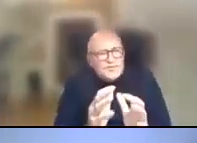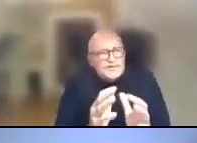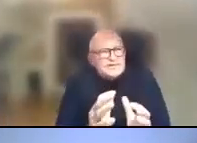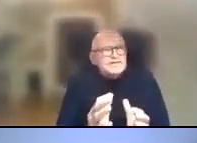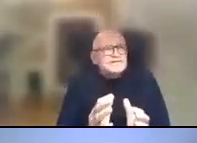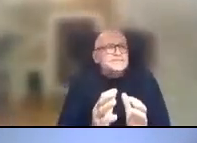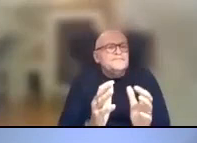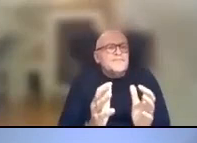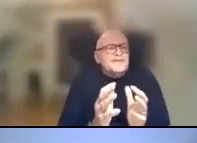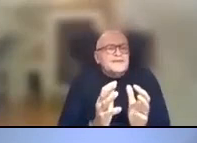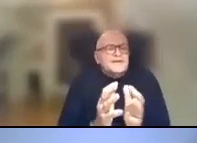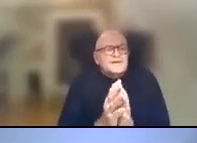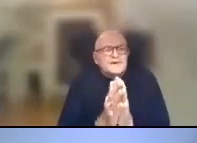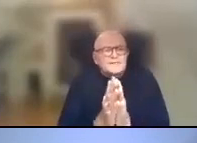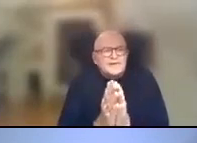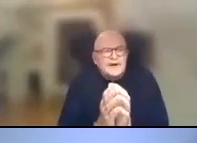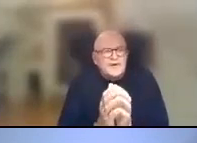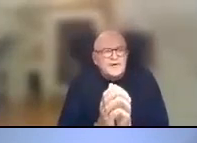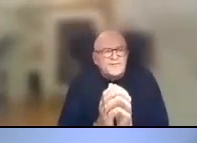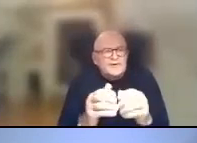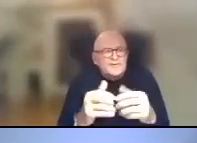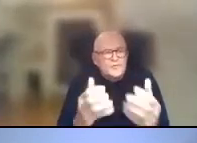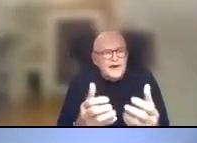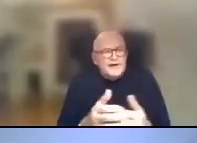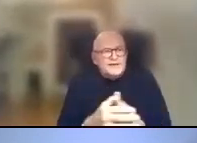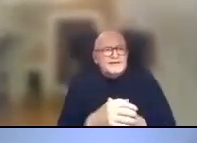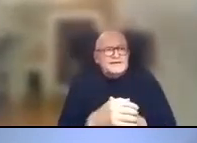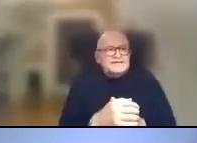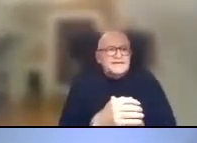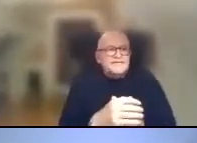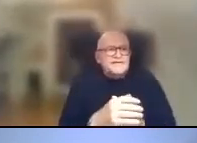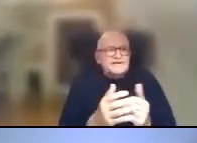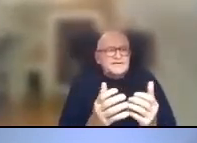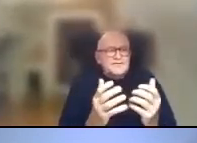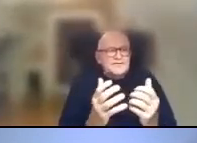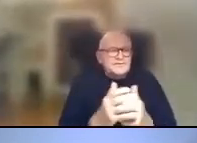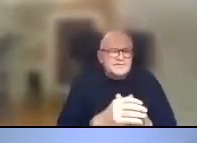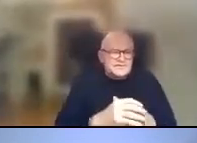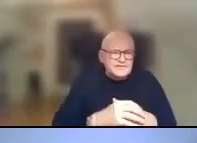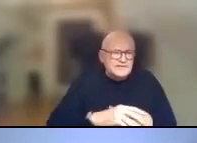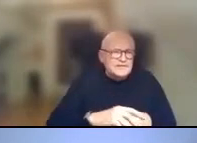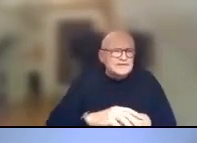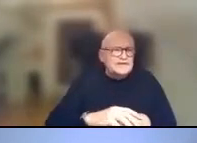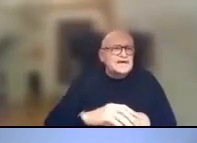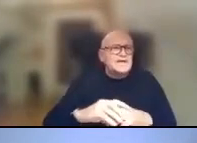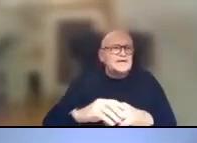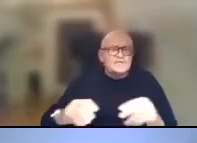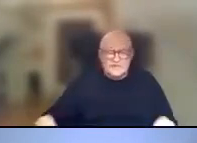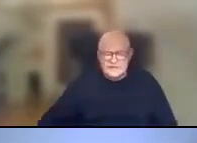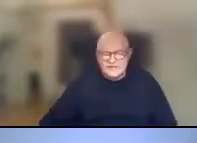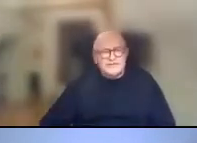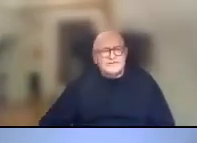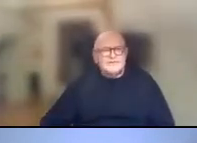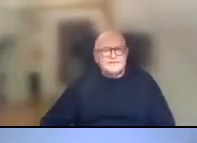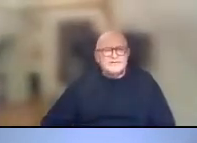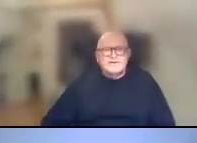ist so, dass im Hinblick auf den Umgang mit internen Verdächtigungen dieses in der Tat eine